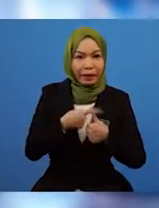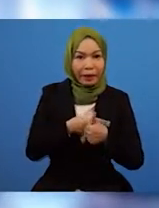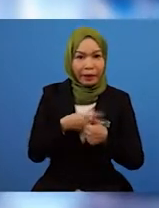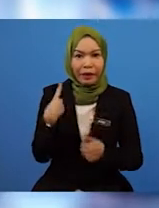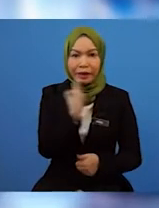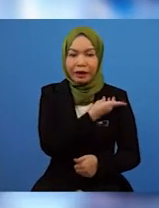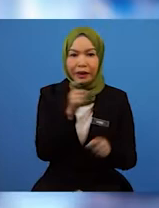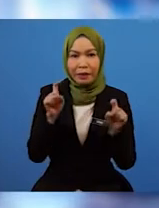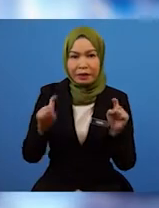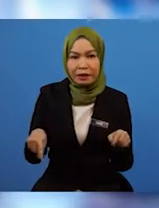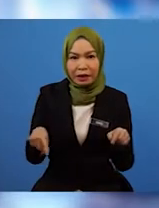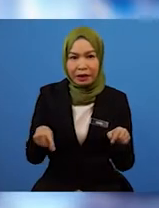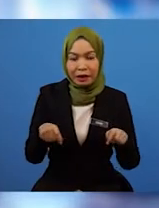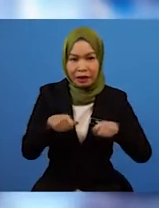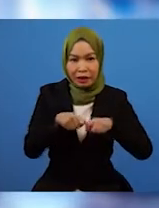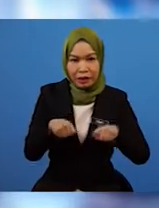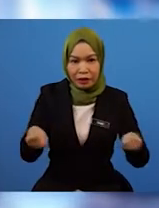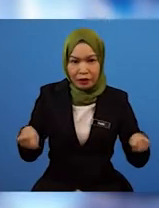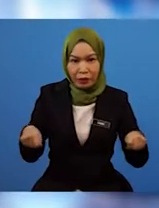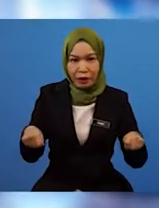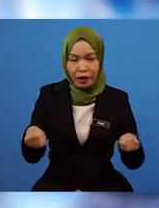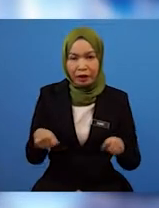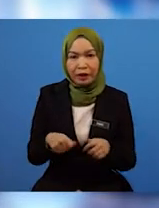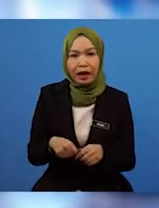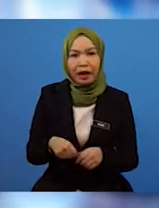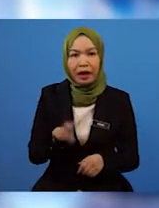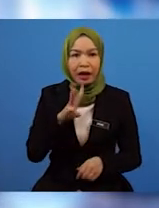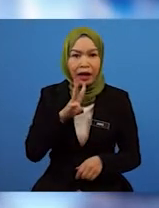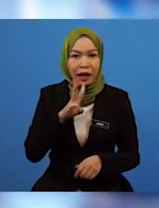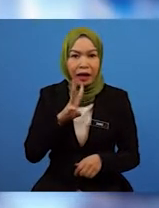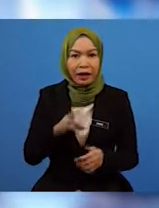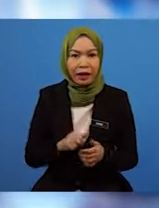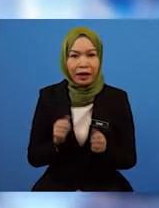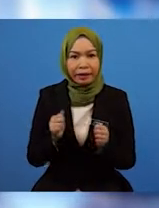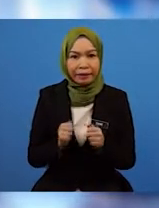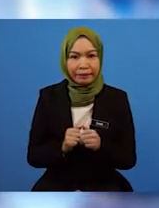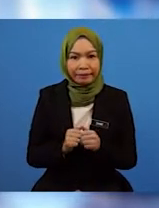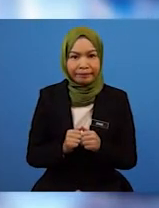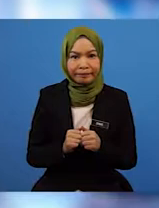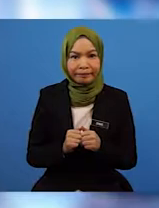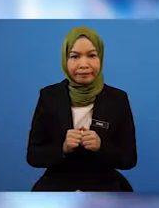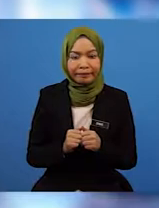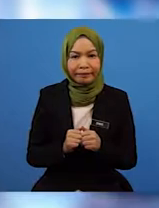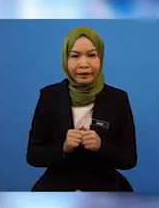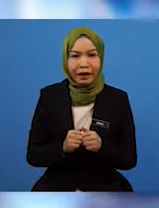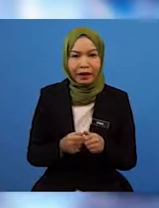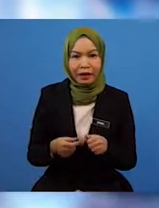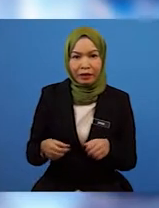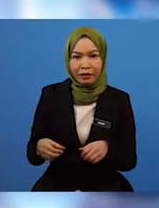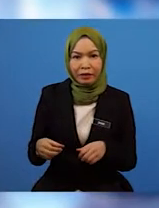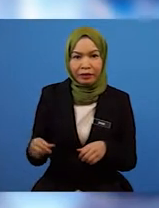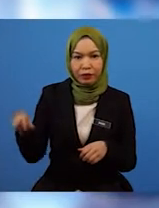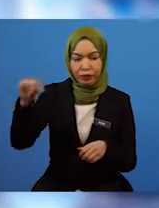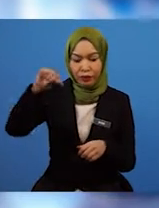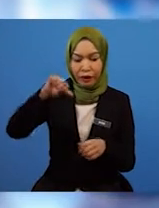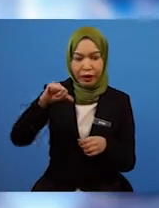perlu menyukat 100 cm padu air dengan silinder penyukat dan tuangkan air ke